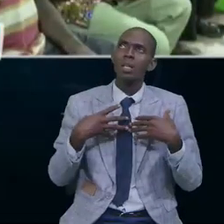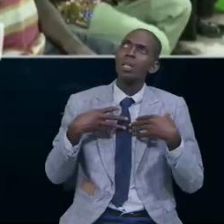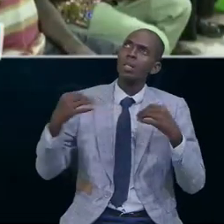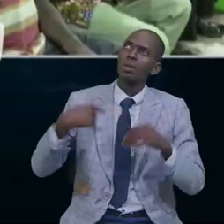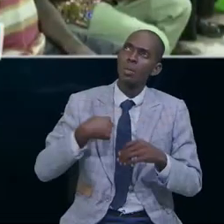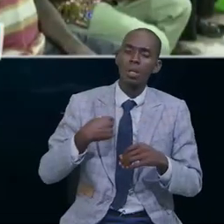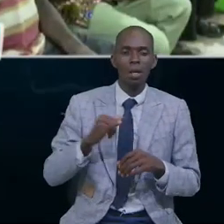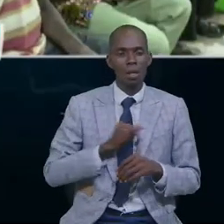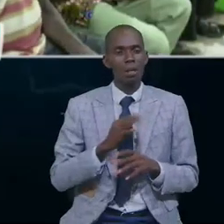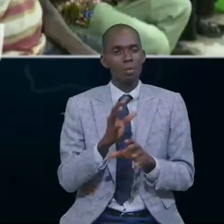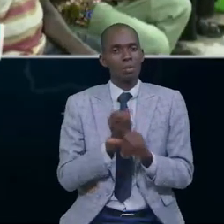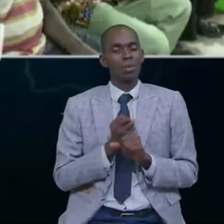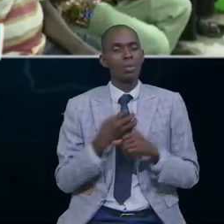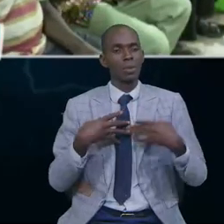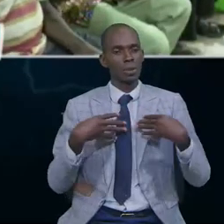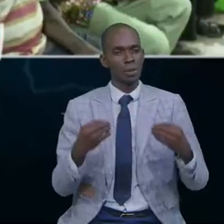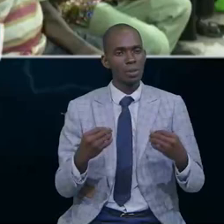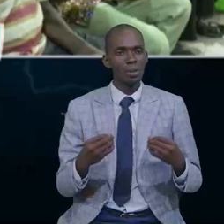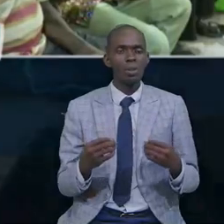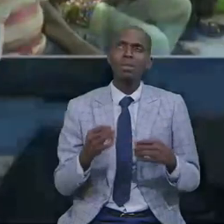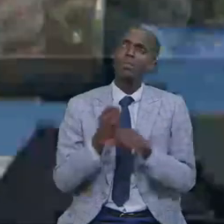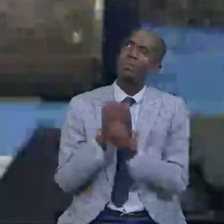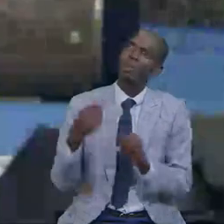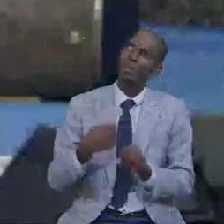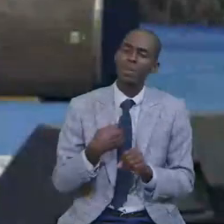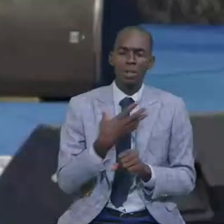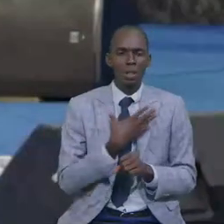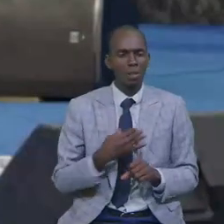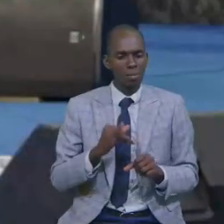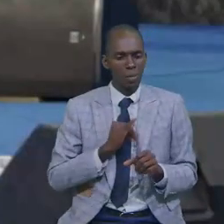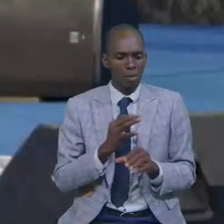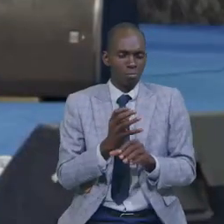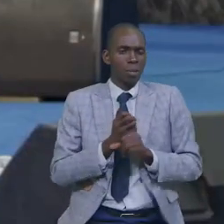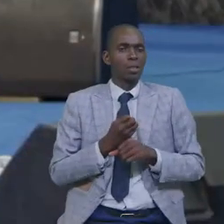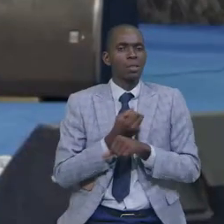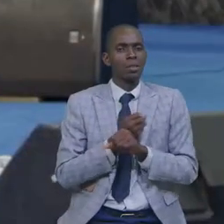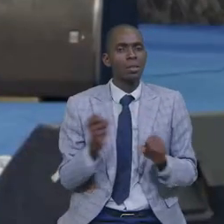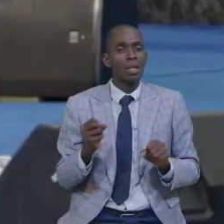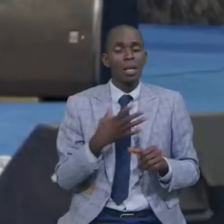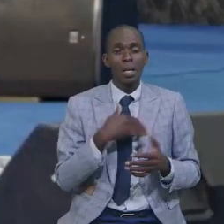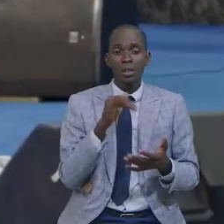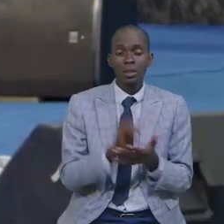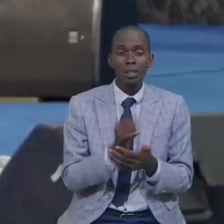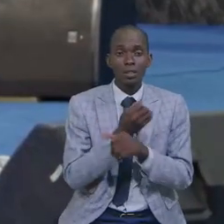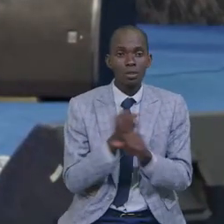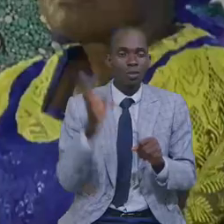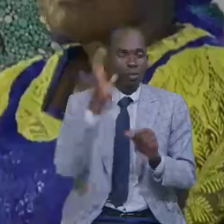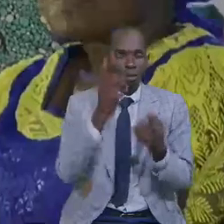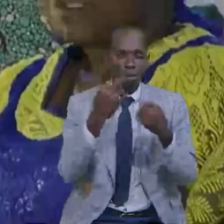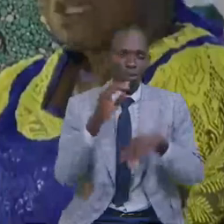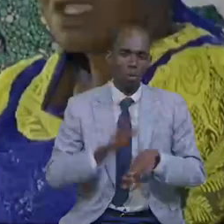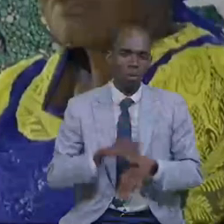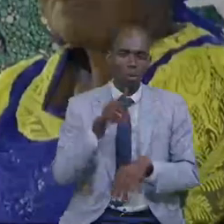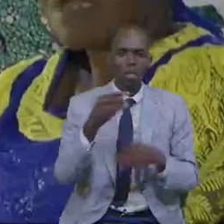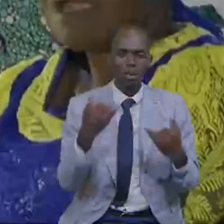et je serai guéri sauve-moi et je serai sauvé et ce salut